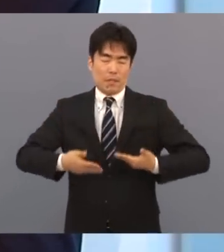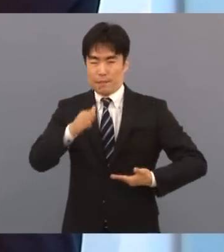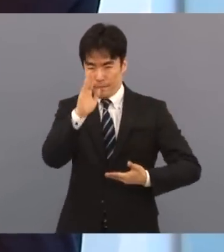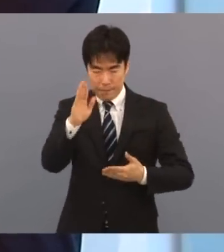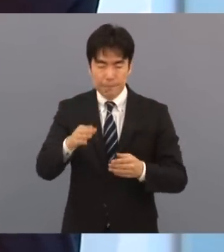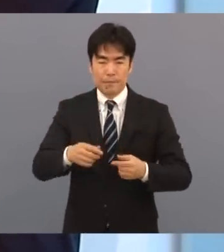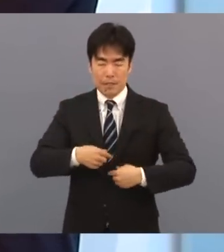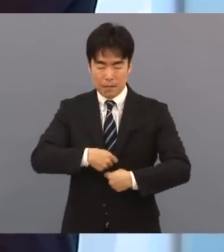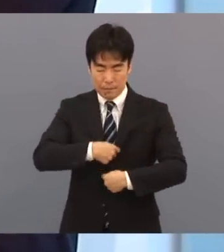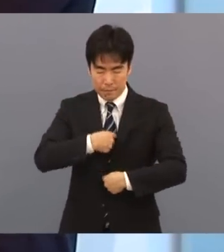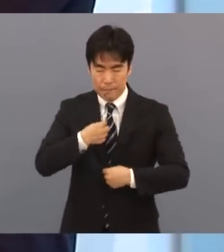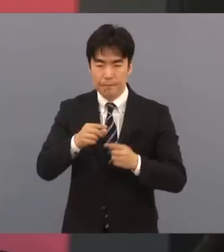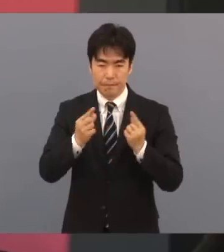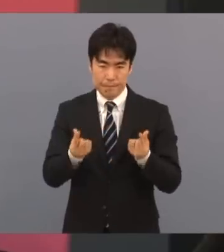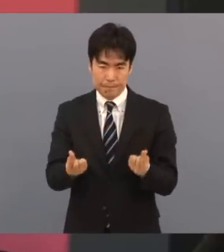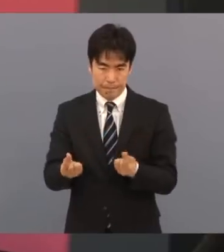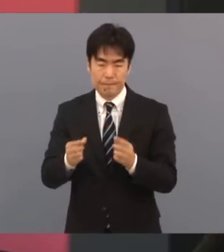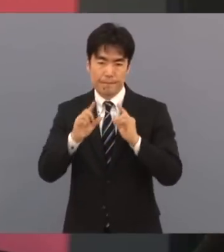ましょう。